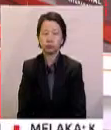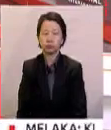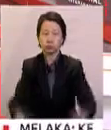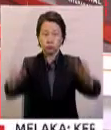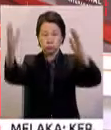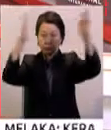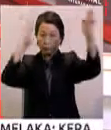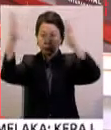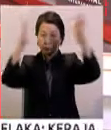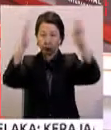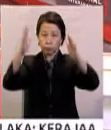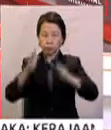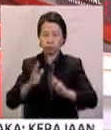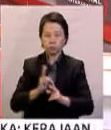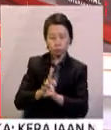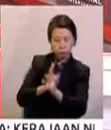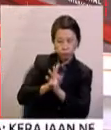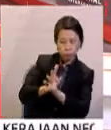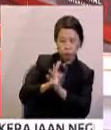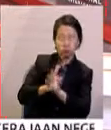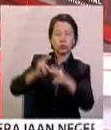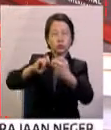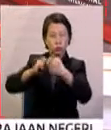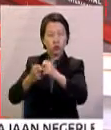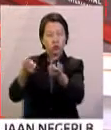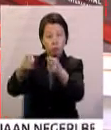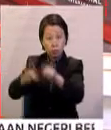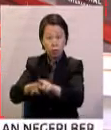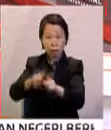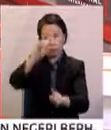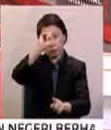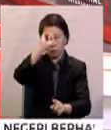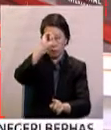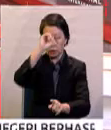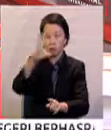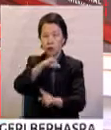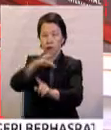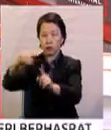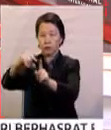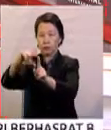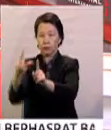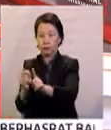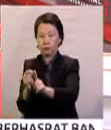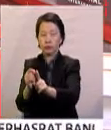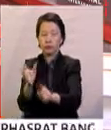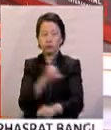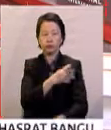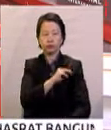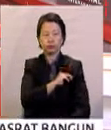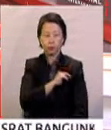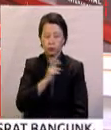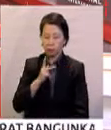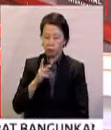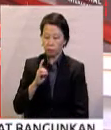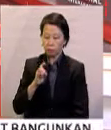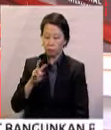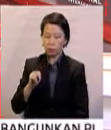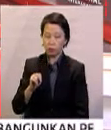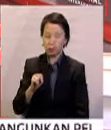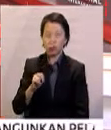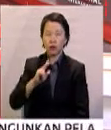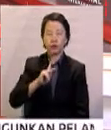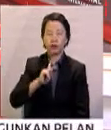Malaysia mengambil langkah berjaga-jaga mengenai konflik yang berlaku antara India dengan Pakistan menteri perdagangan dalam negeri dan hal ehwal